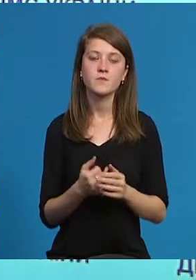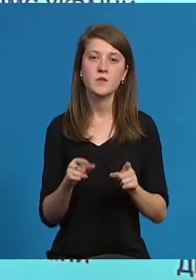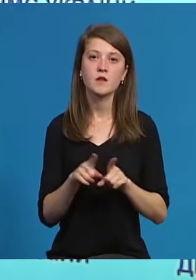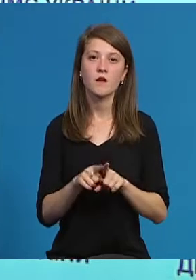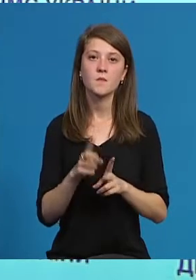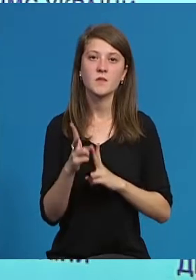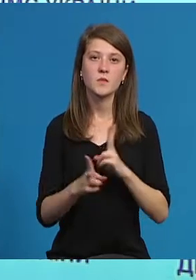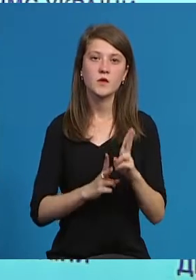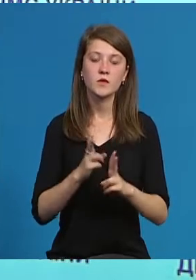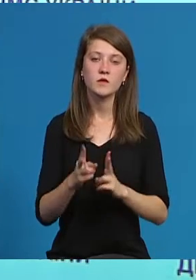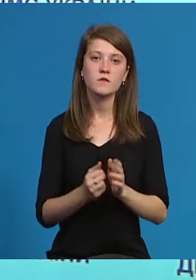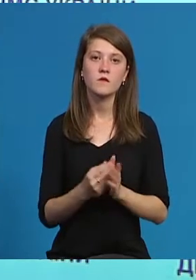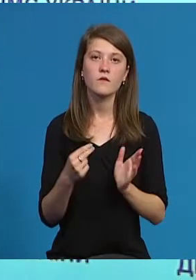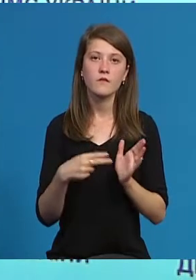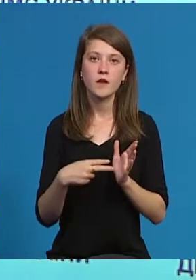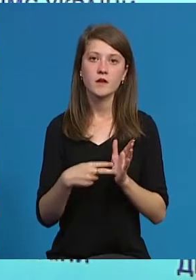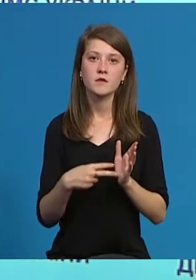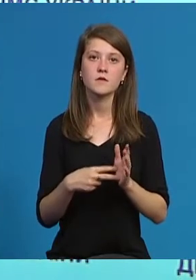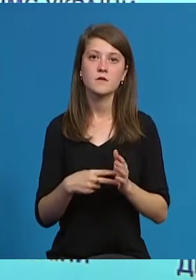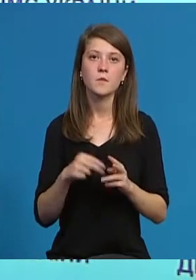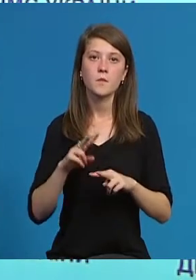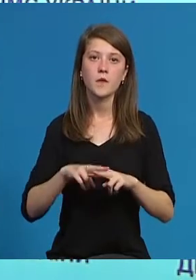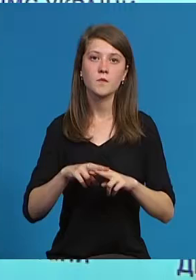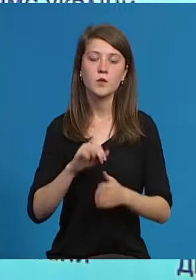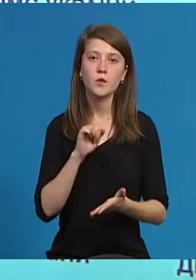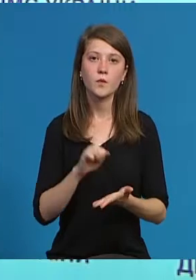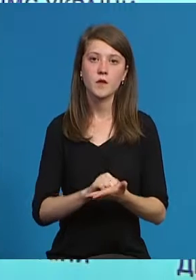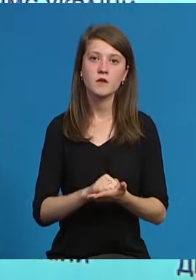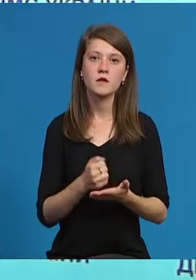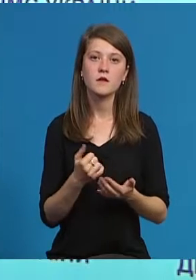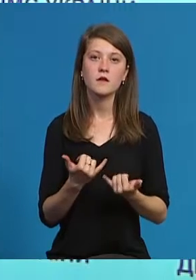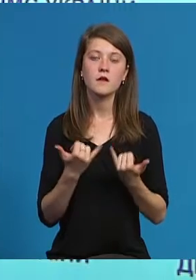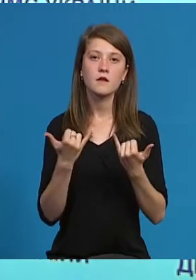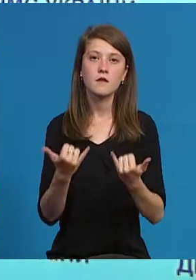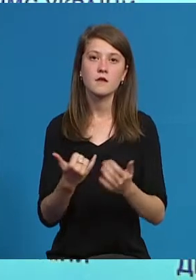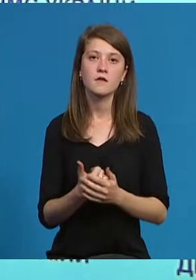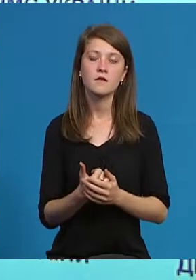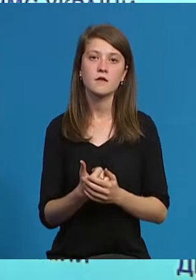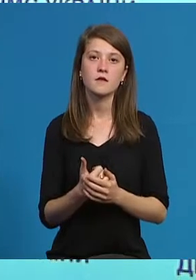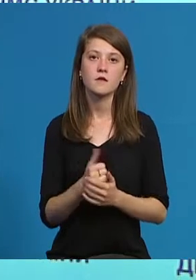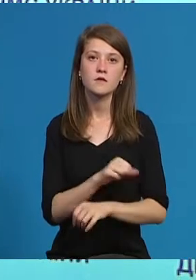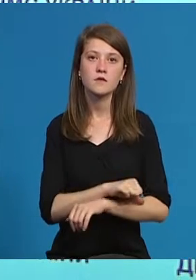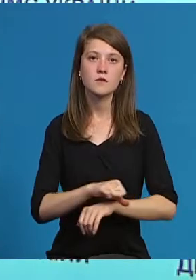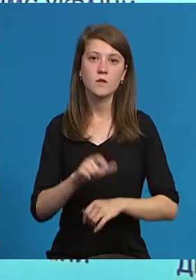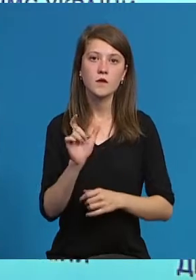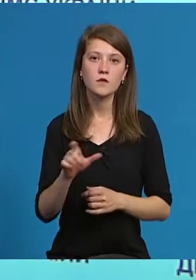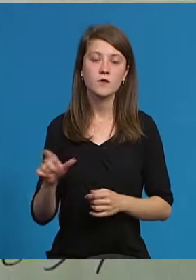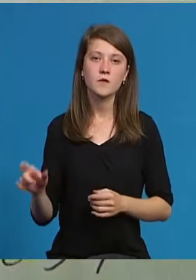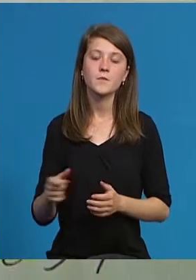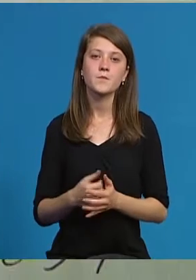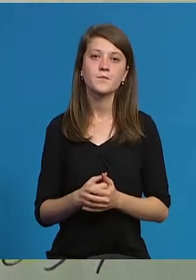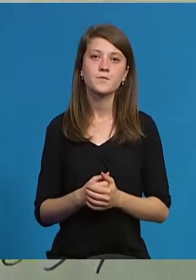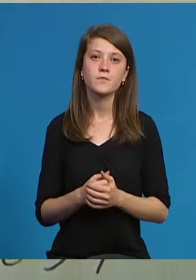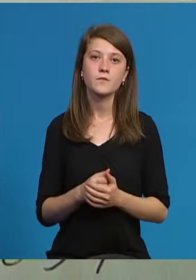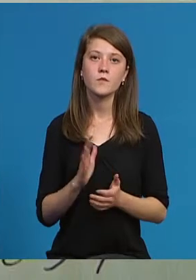само змінюється вартість паспортних документів, які виготовляємо для іноземців. Зокрема, посвідка на тимчасове проживання